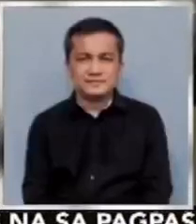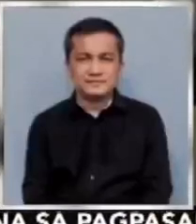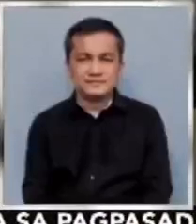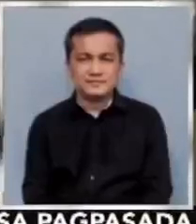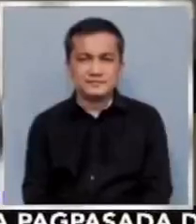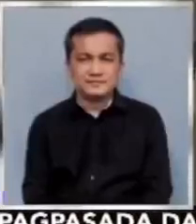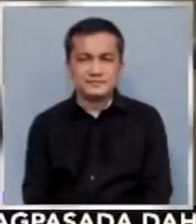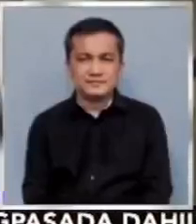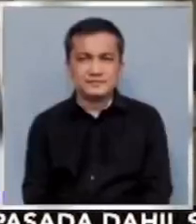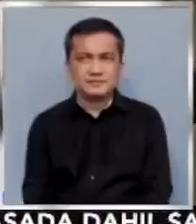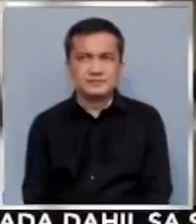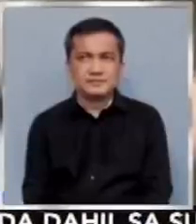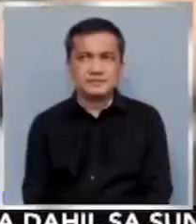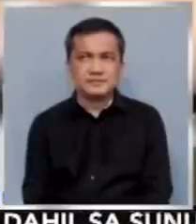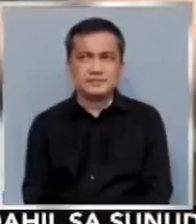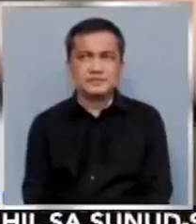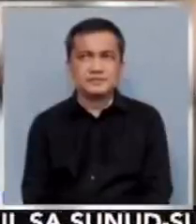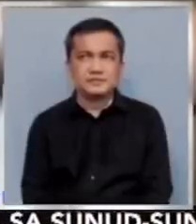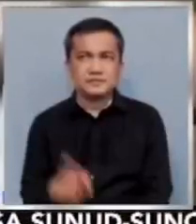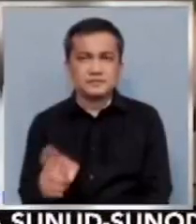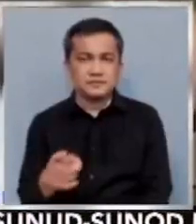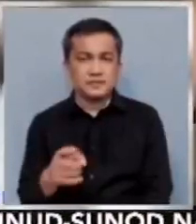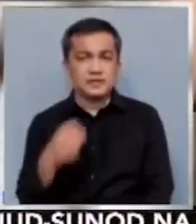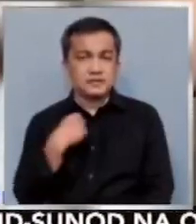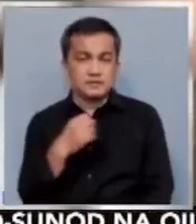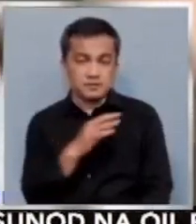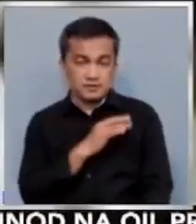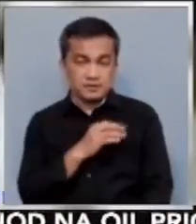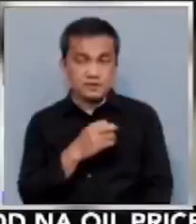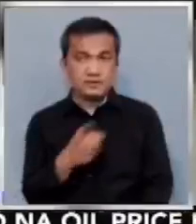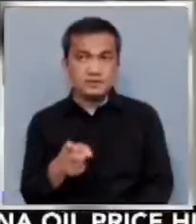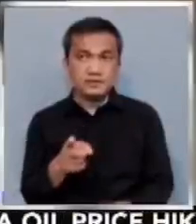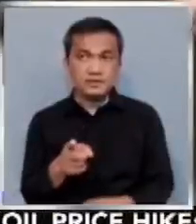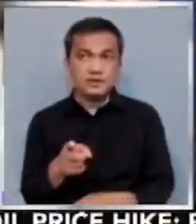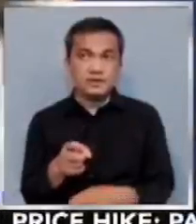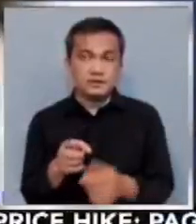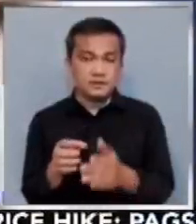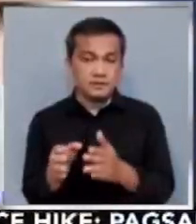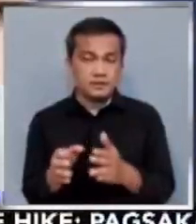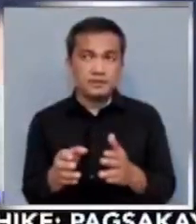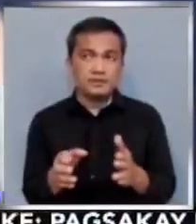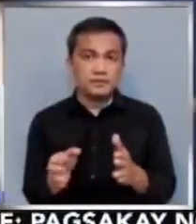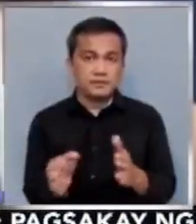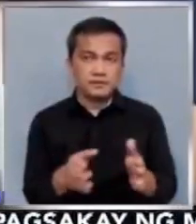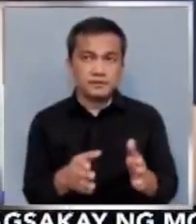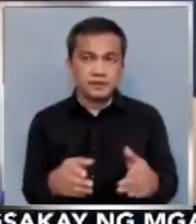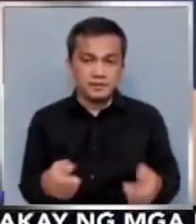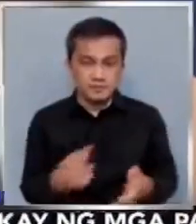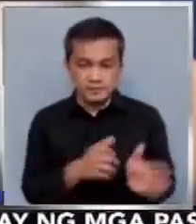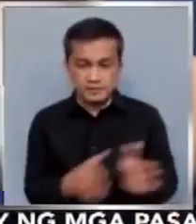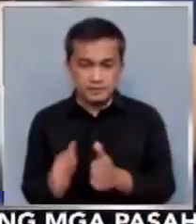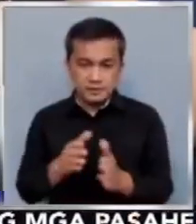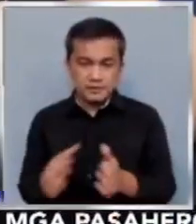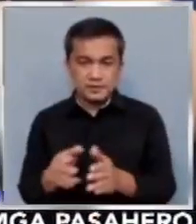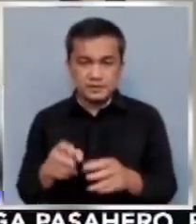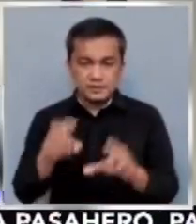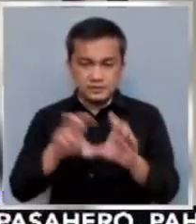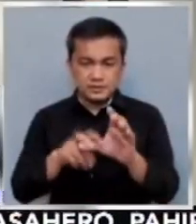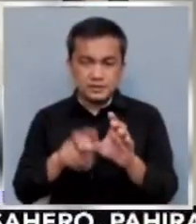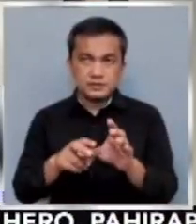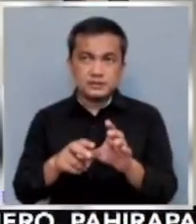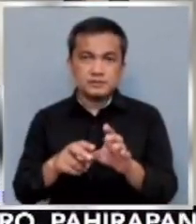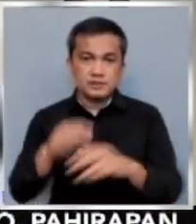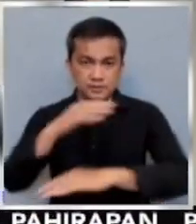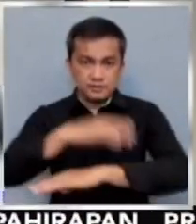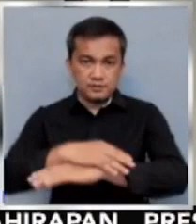Ipinagtatabi na ng staff ng indoor restaurant na ito sa Malate sa Maynila ang mga silya sa mga lamesa ng mga kakaing customers.